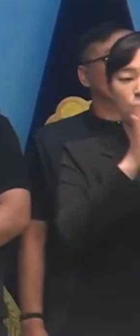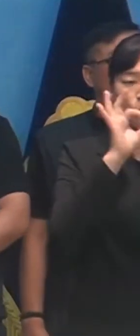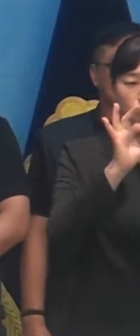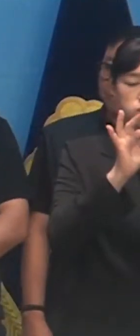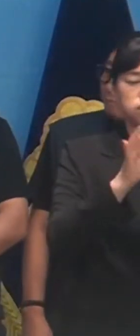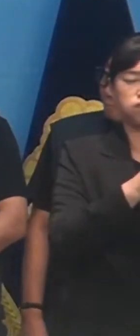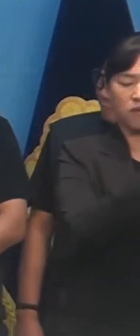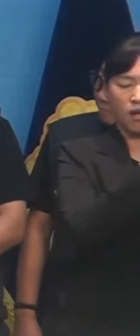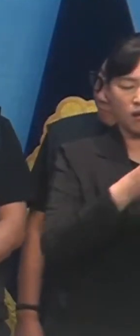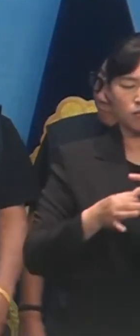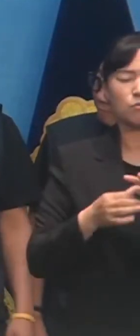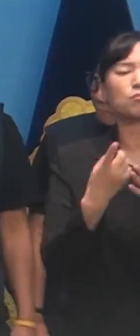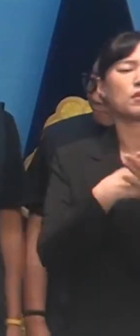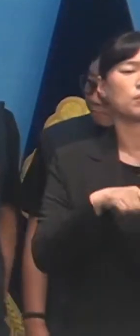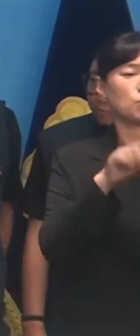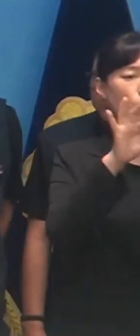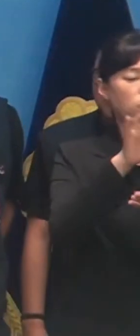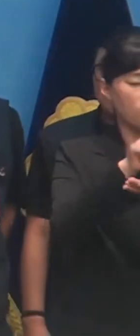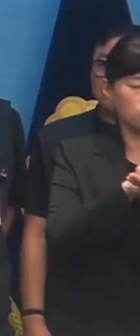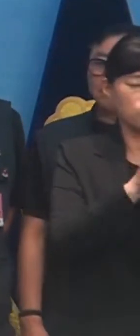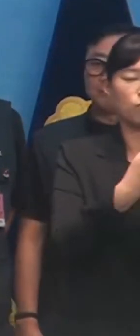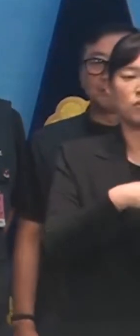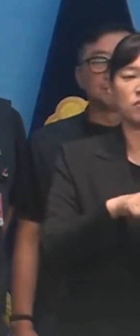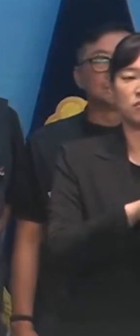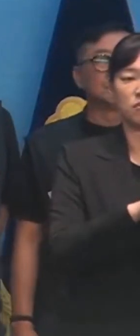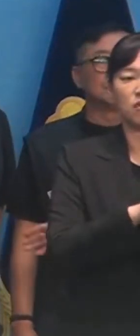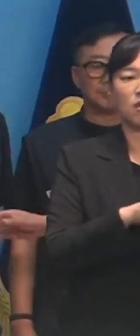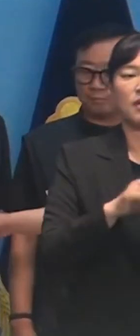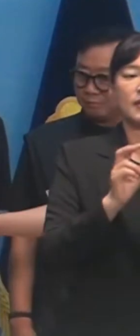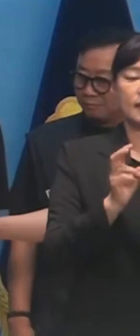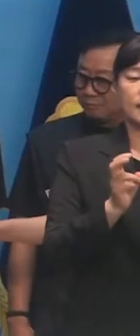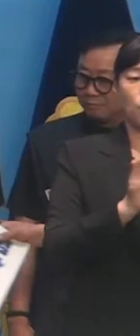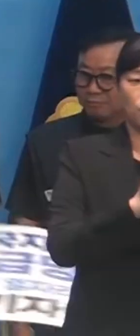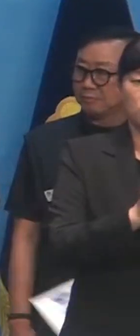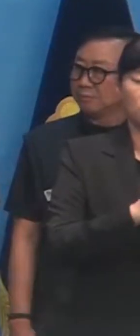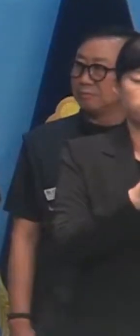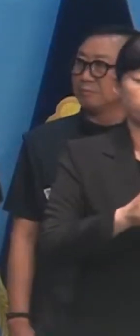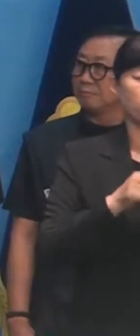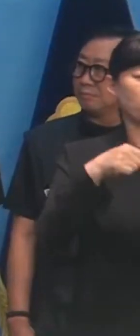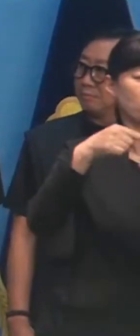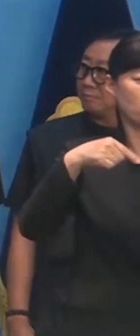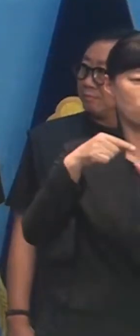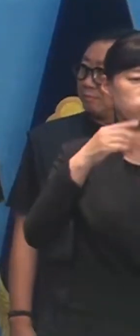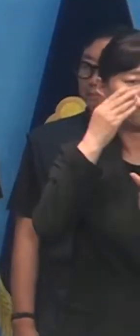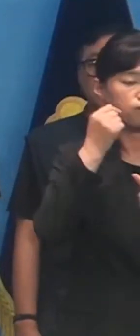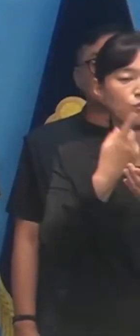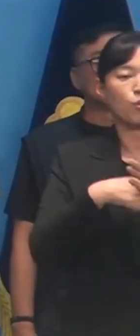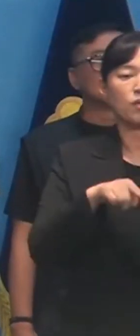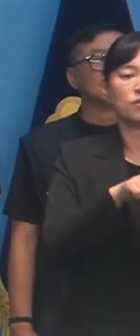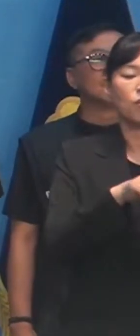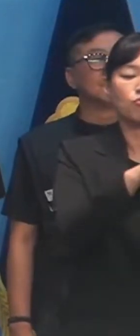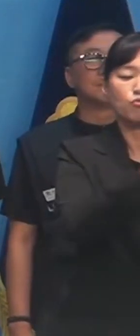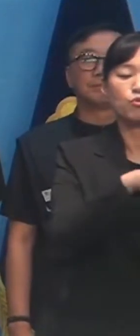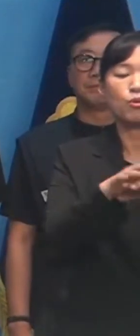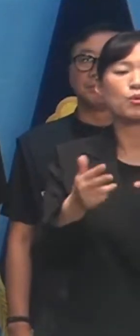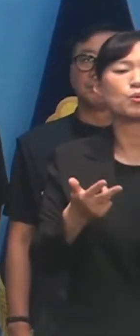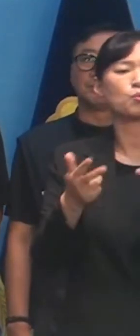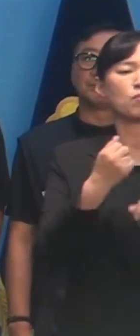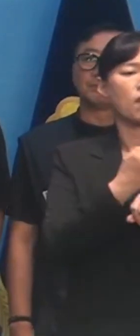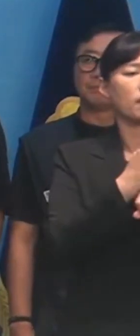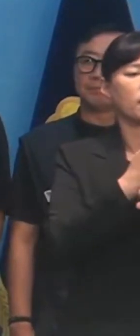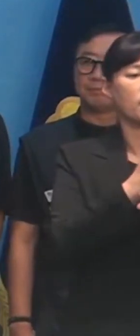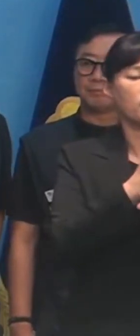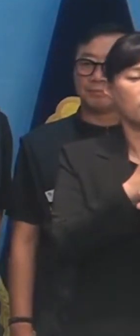가능성을 확보하는 것과 비즈니스 효율성 확보 차원에서 구조조정을 할 것으로